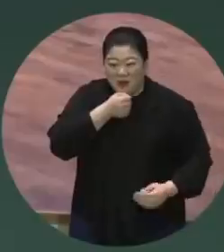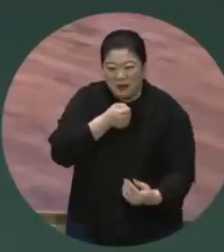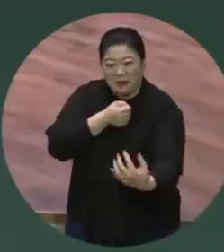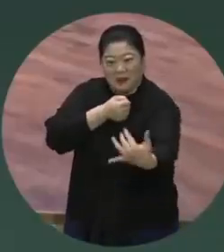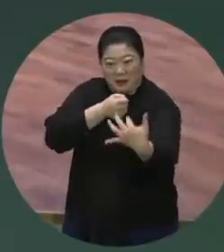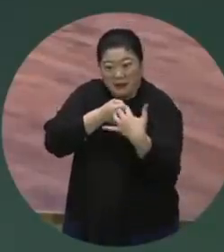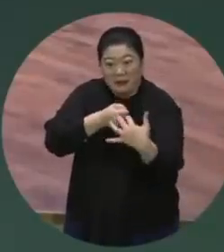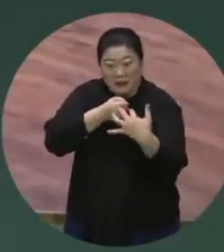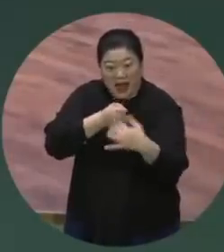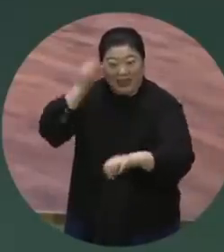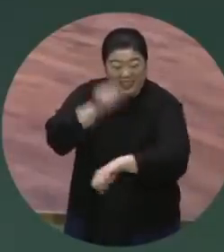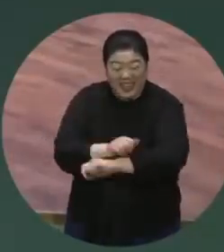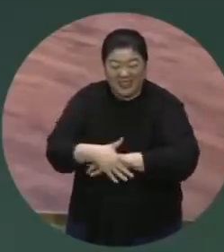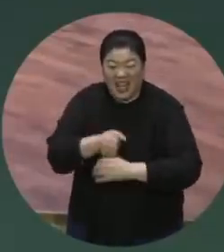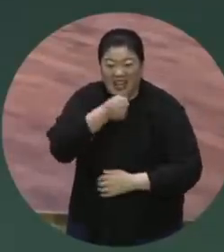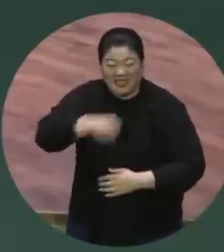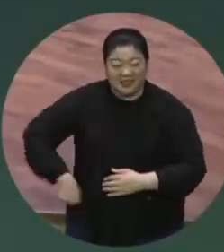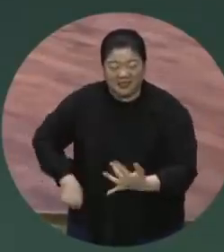저는 잠꼬대 하면서도 외웁니다.